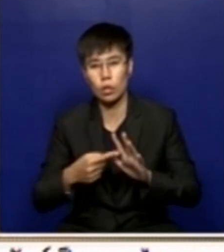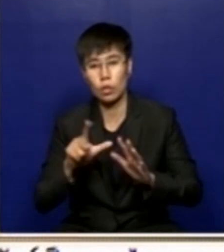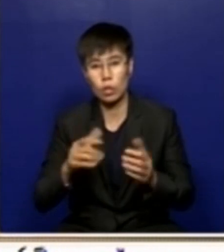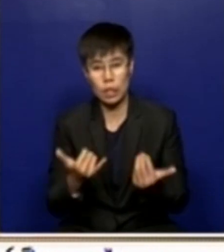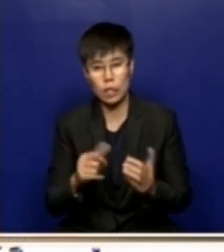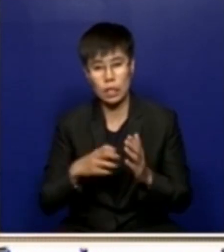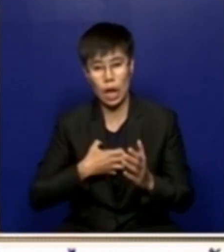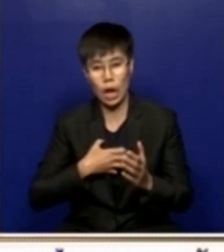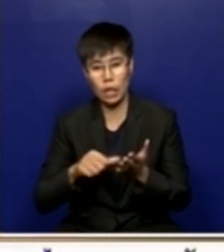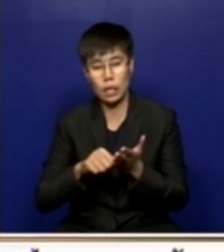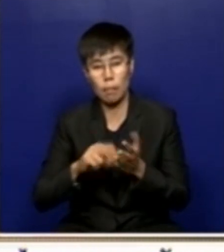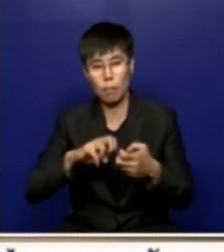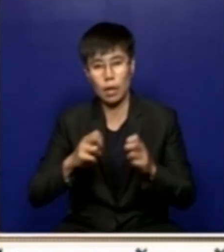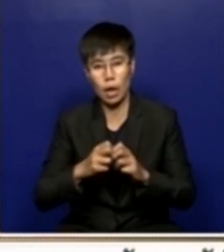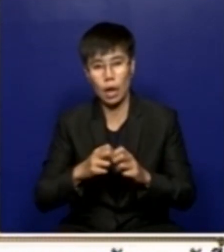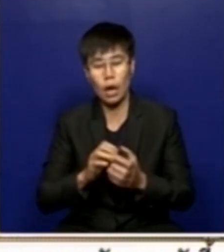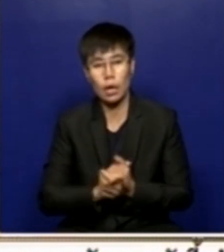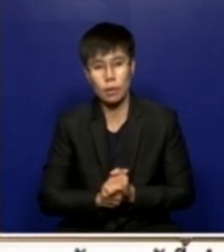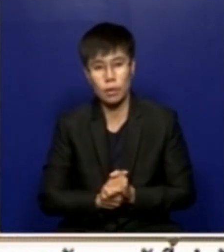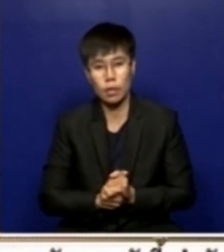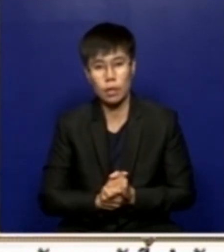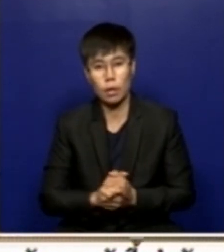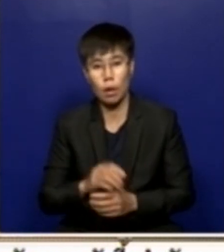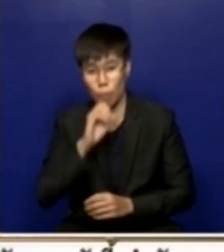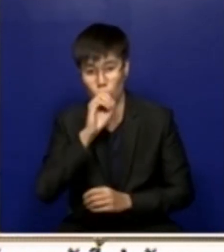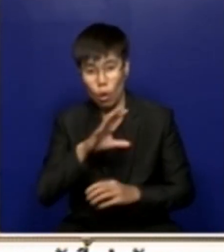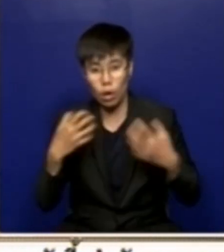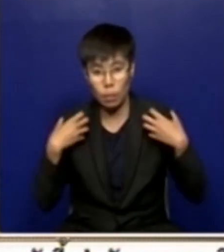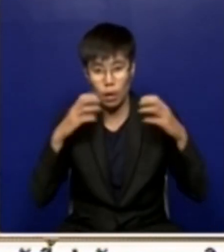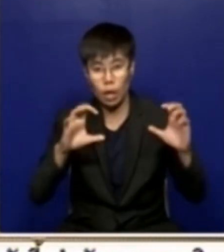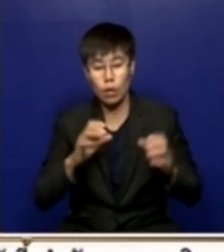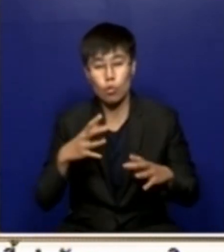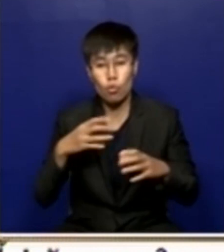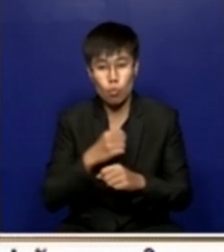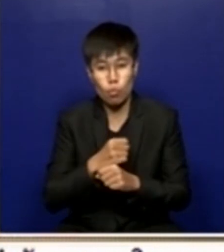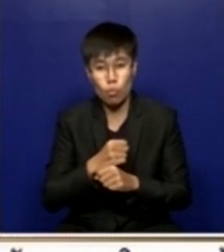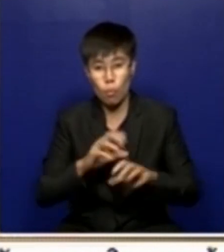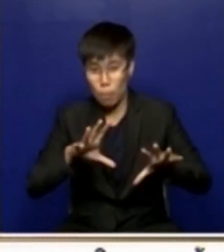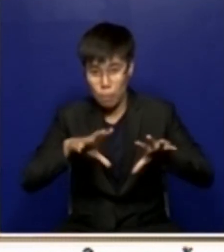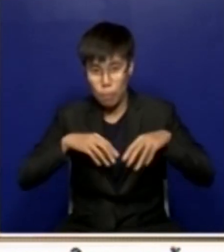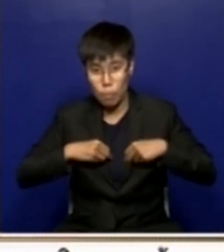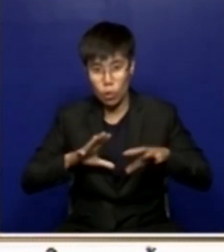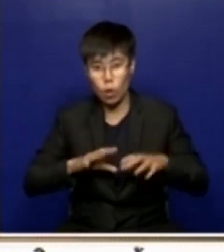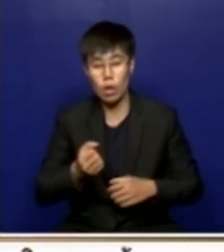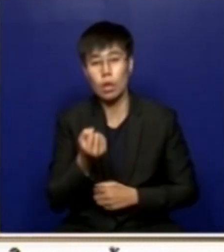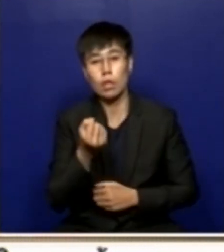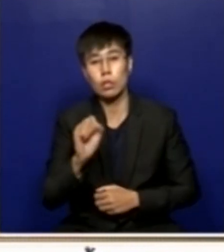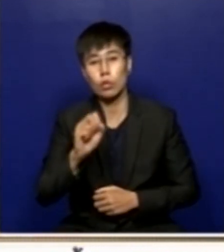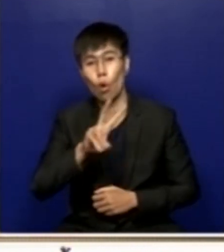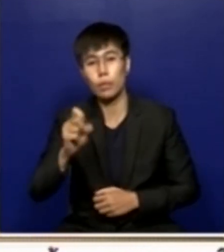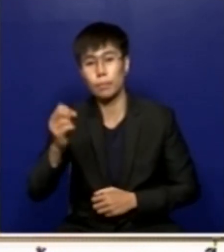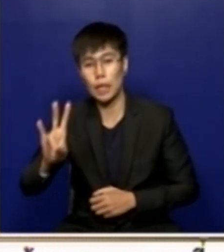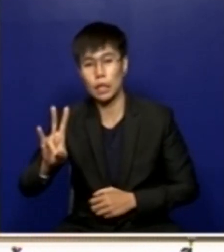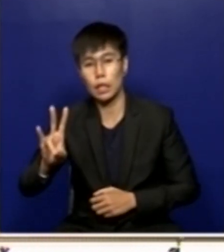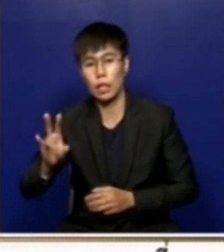แล้วเสนอไปทางรัฐบาลเนี่ยอ่ะมีผลคะแนนปรากฏว่ามีผู้ไม่เห็นด้วยเด้อ217คะแนน